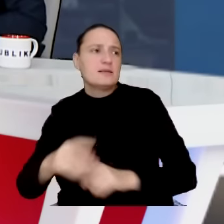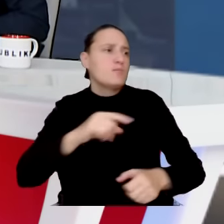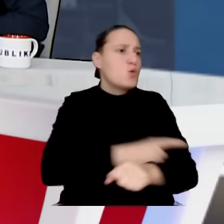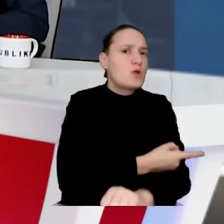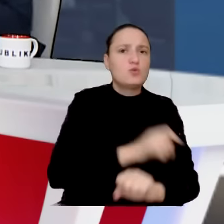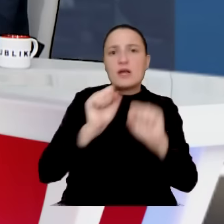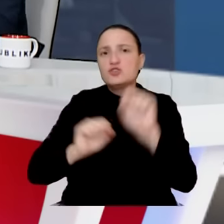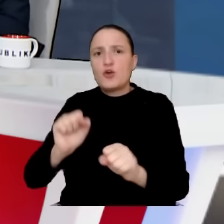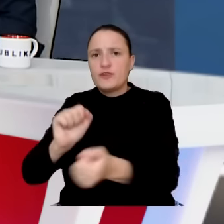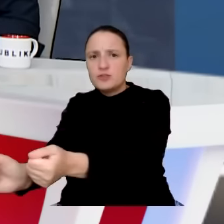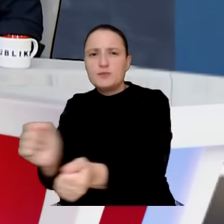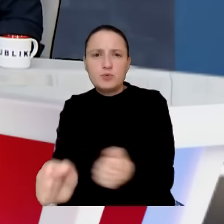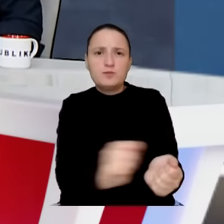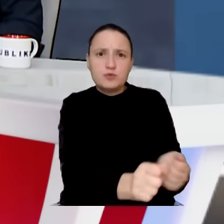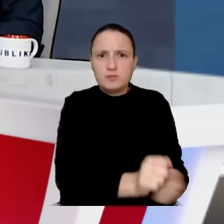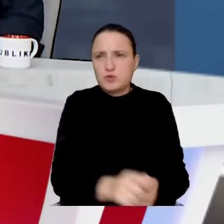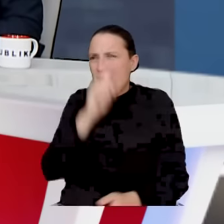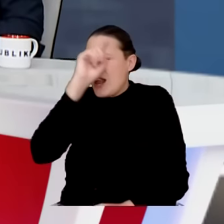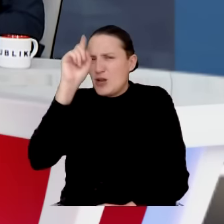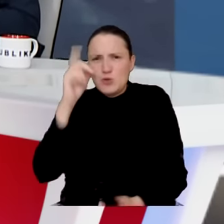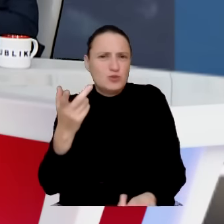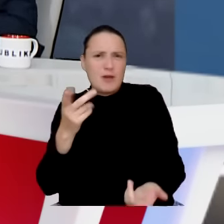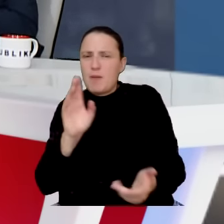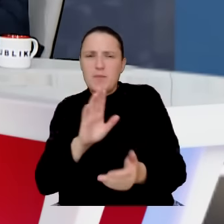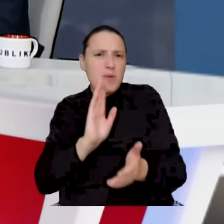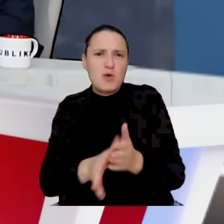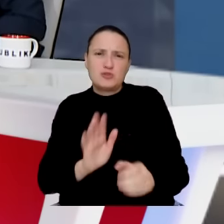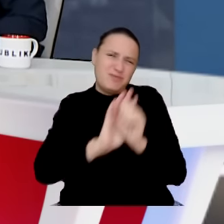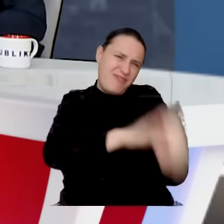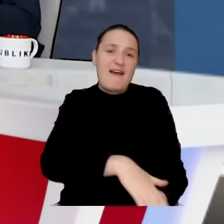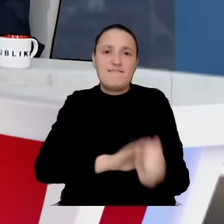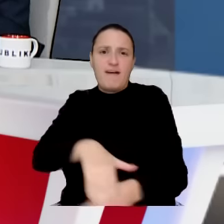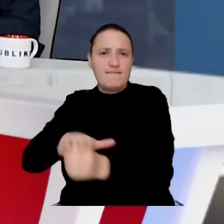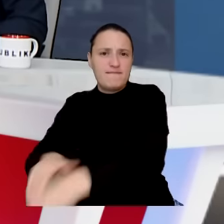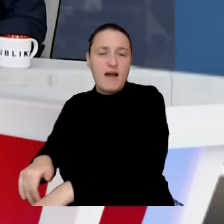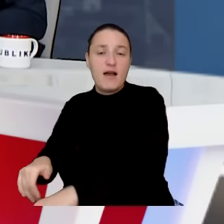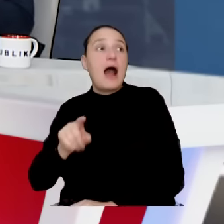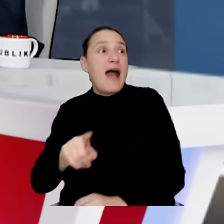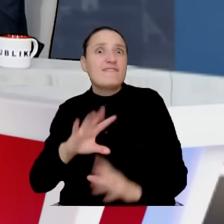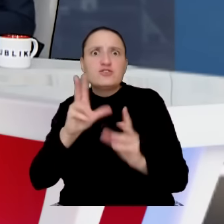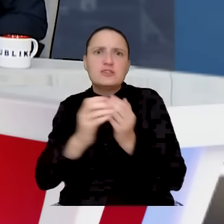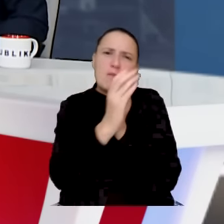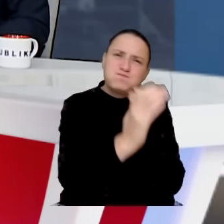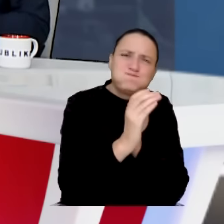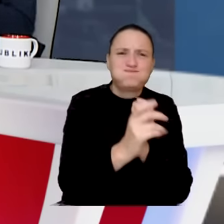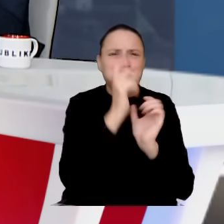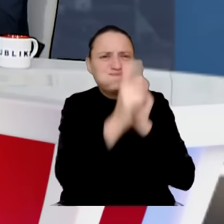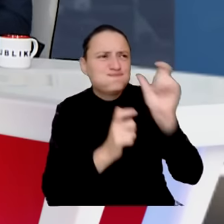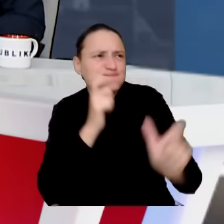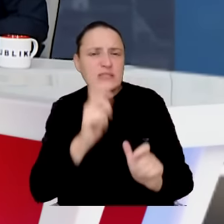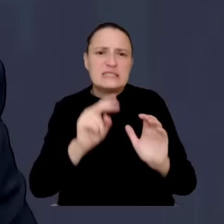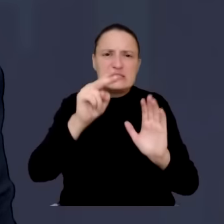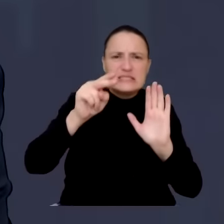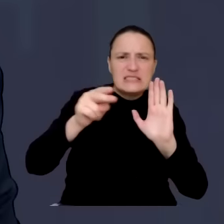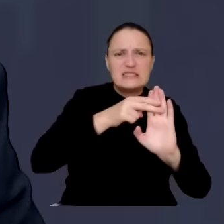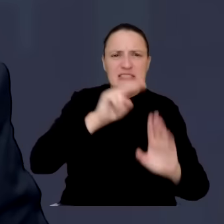sądów upadlania ludzi bo przecież to wszy te wszystkie słowa wulgaryzmy stygmatyzacja to co dzieje